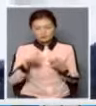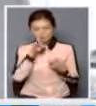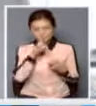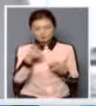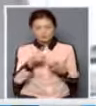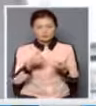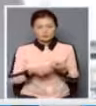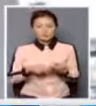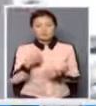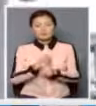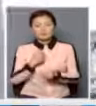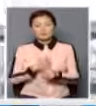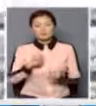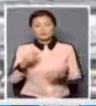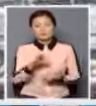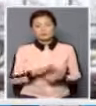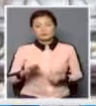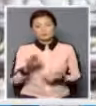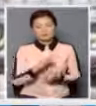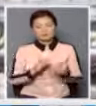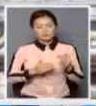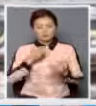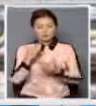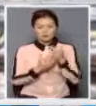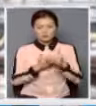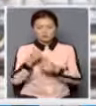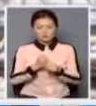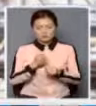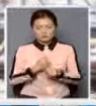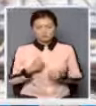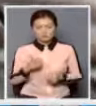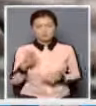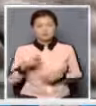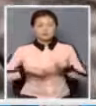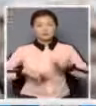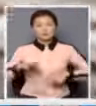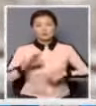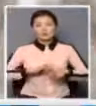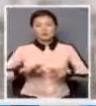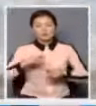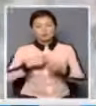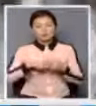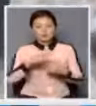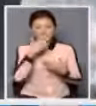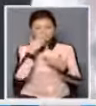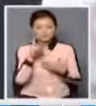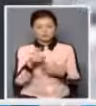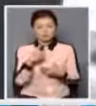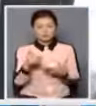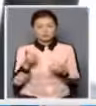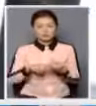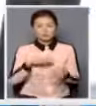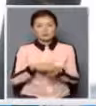нефтегазовой отрасли, перерабатывающей промышленности и высокотехнологических производств. Строительство комплекса по производству ароматических